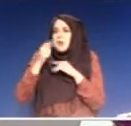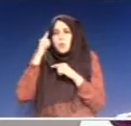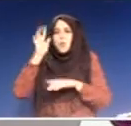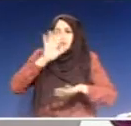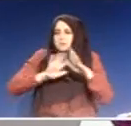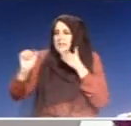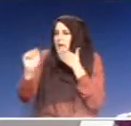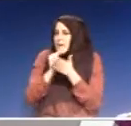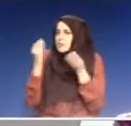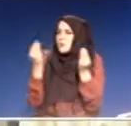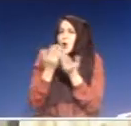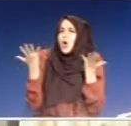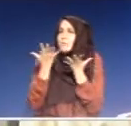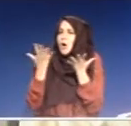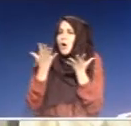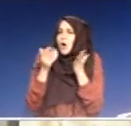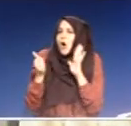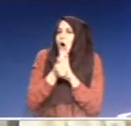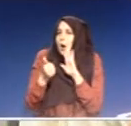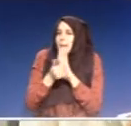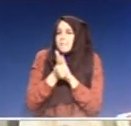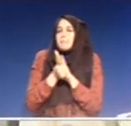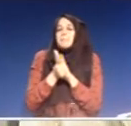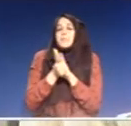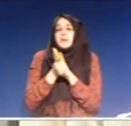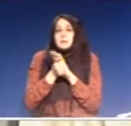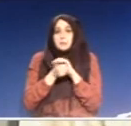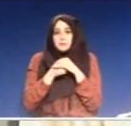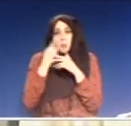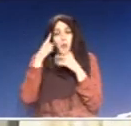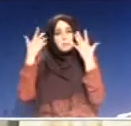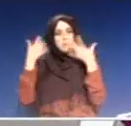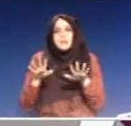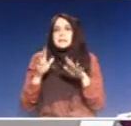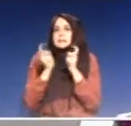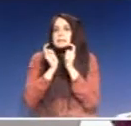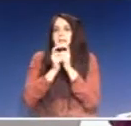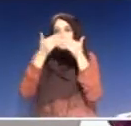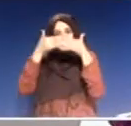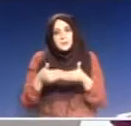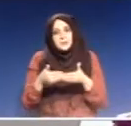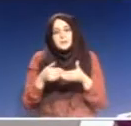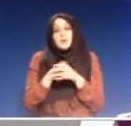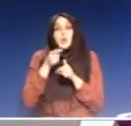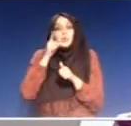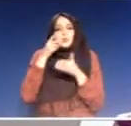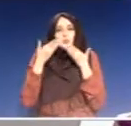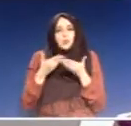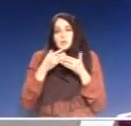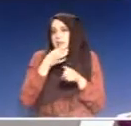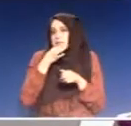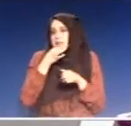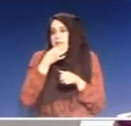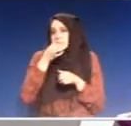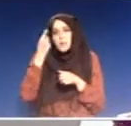حل النزاعات وإنهاء النزاع العقاري، خاصة لأننا نتحدث اليوم عن الخبرة